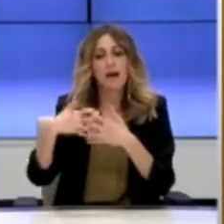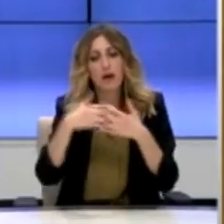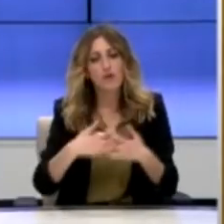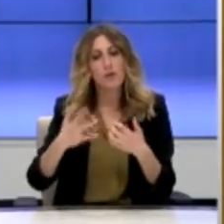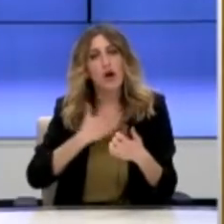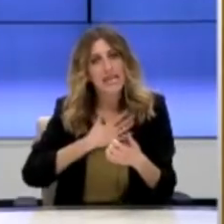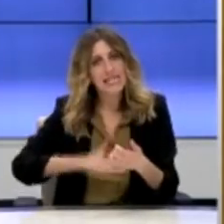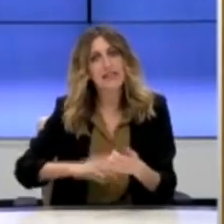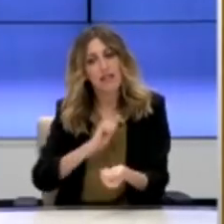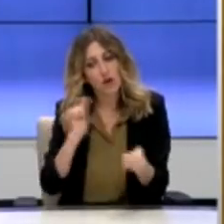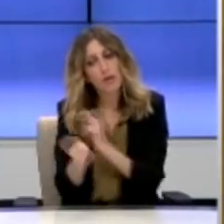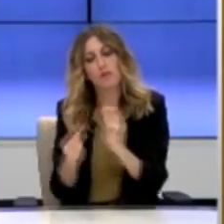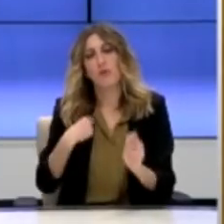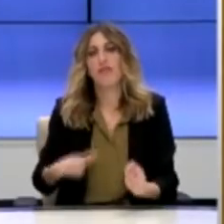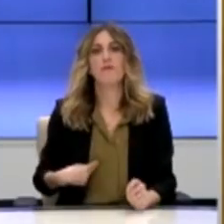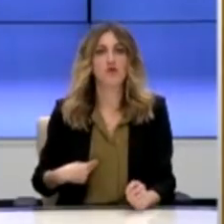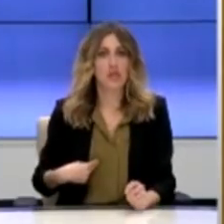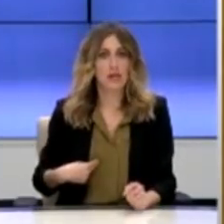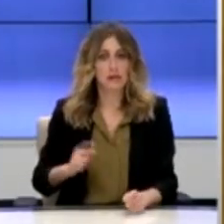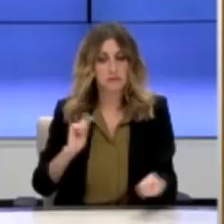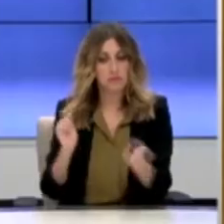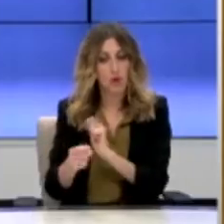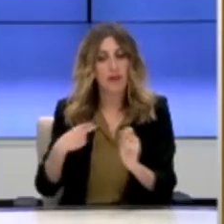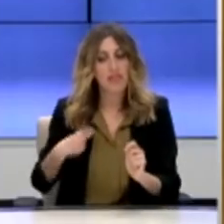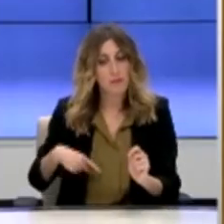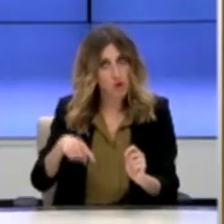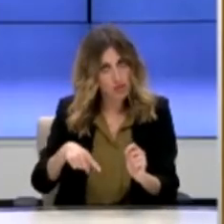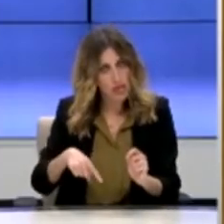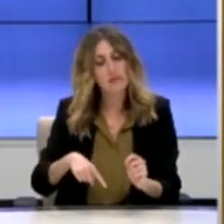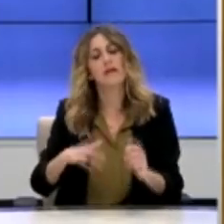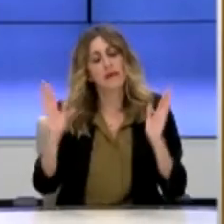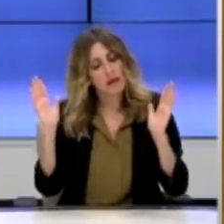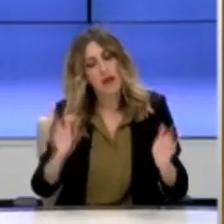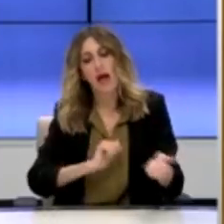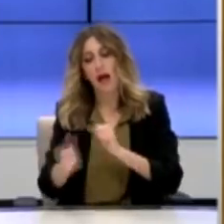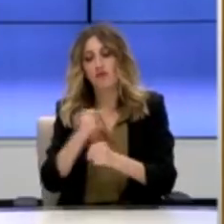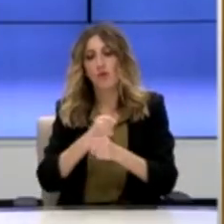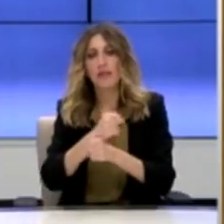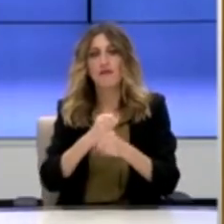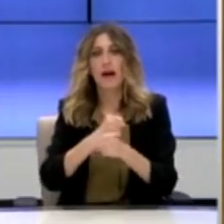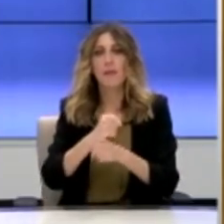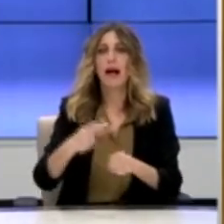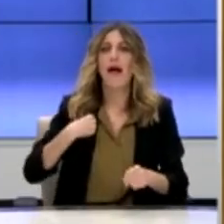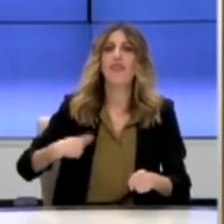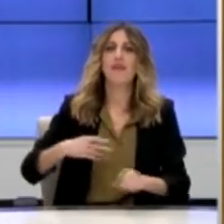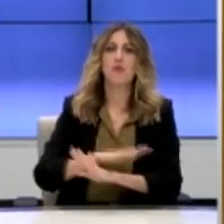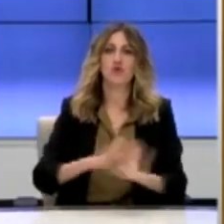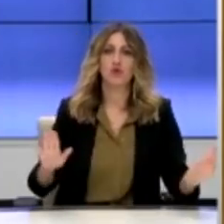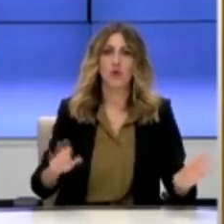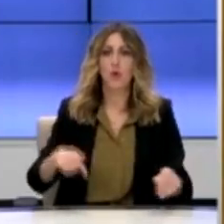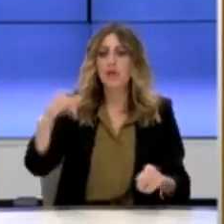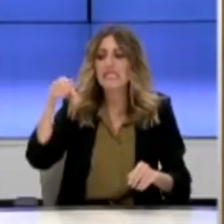το φάρμακο μπορεί να γίνει πραγματικά δημόσιο αγαθό και όχι εμπόρευμα όπως είναι